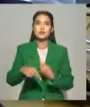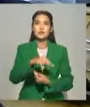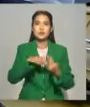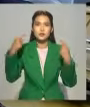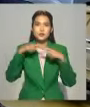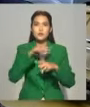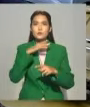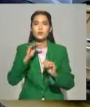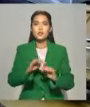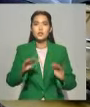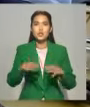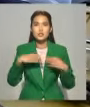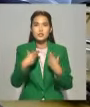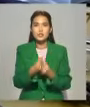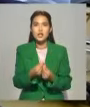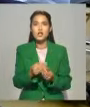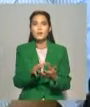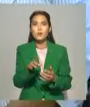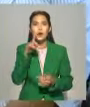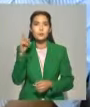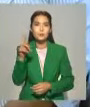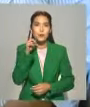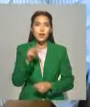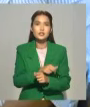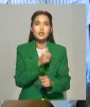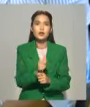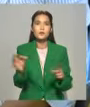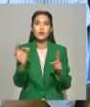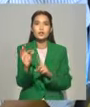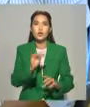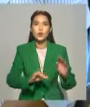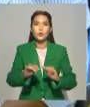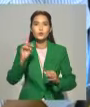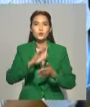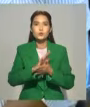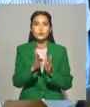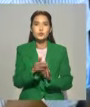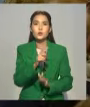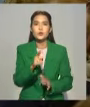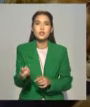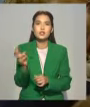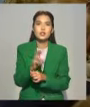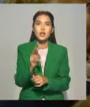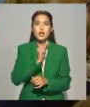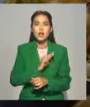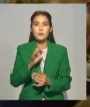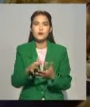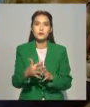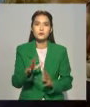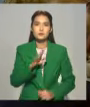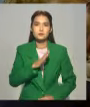бизнес-проектов многодетных семей и стартапов сельской молодежи. Главная цель – создать такие условия, чтобы люди приезжали на работу в